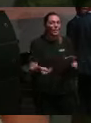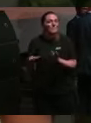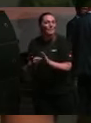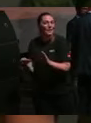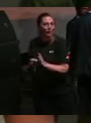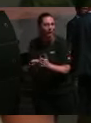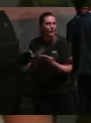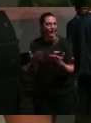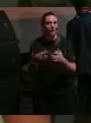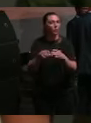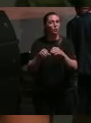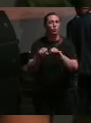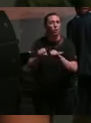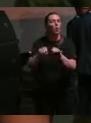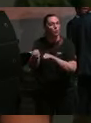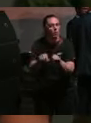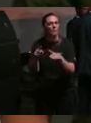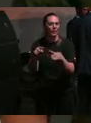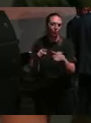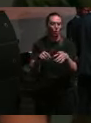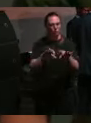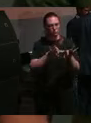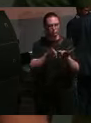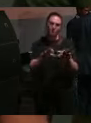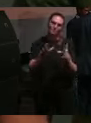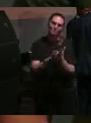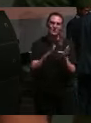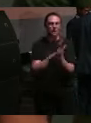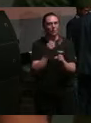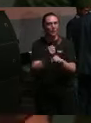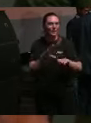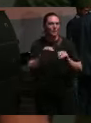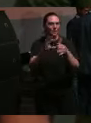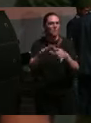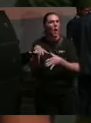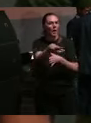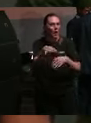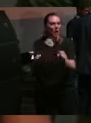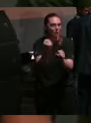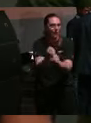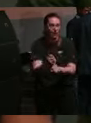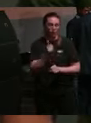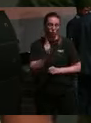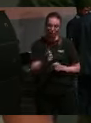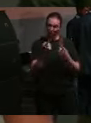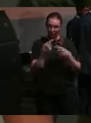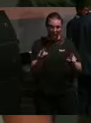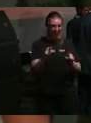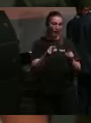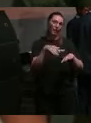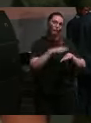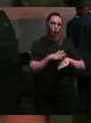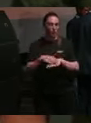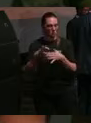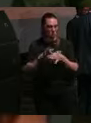å styre kommunene, men å koordinere kanskje mer av det arealarbeidet. Fordi at det som det er sagt her, at det ulike forutsetninger i ulike kommuner. Det